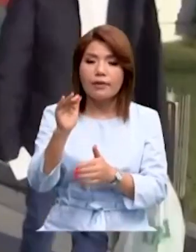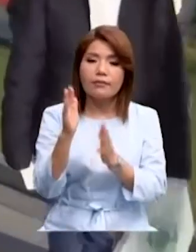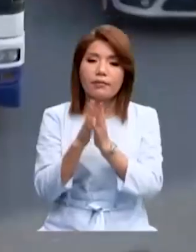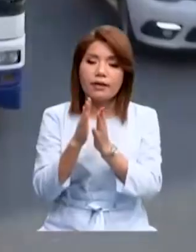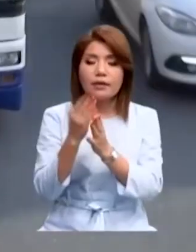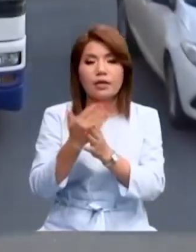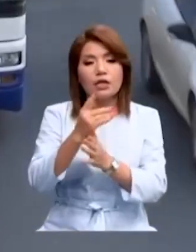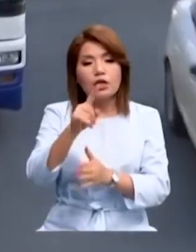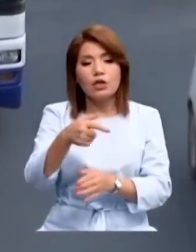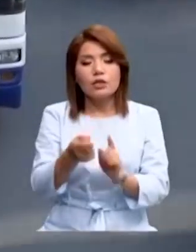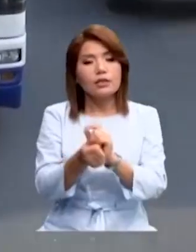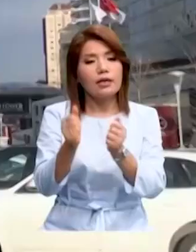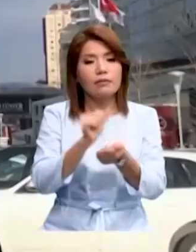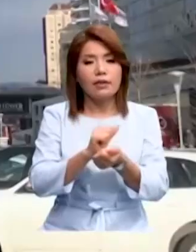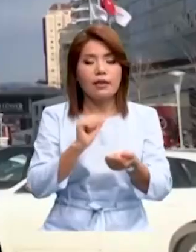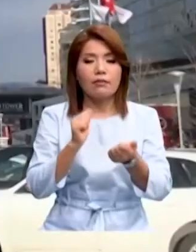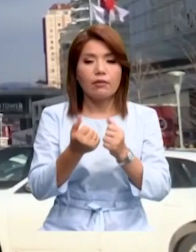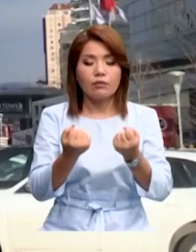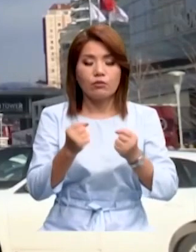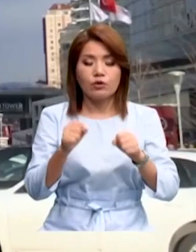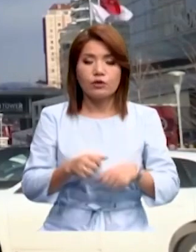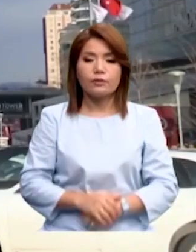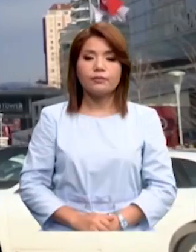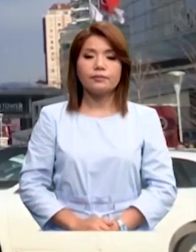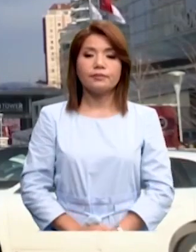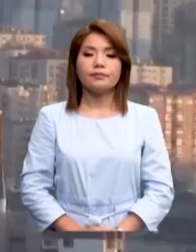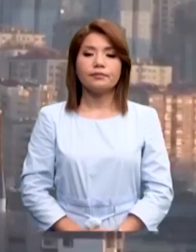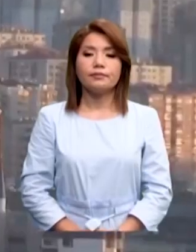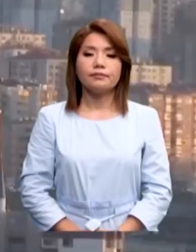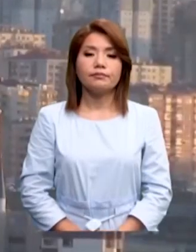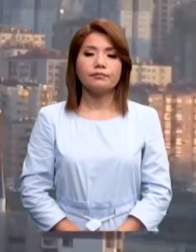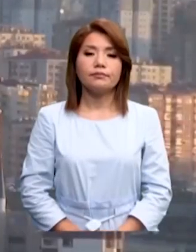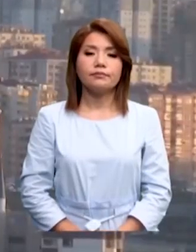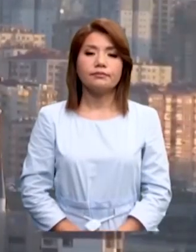потребовать заменить автомобиль. Мурат Джакеев, Нурсултан Саулет, Атамекен Бизнес.